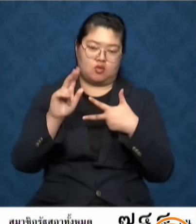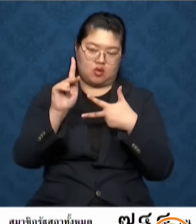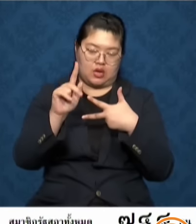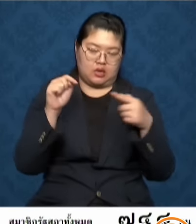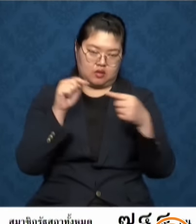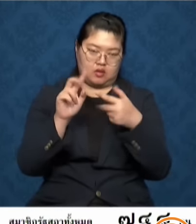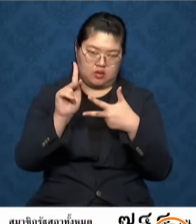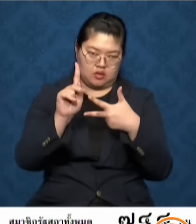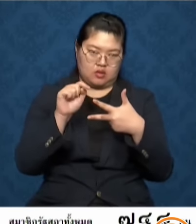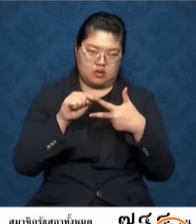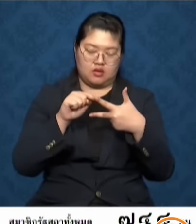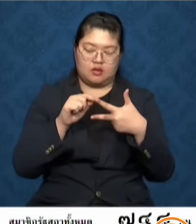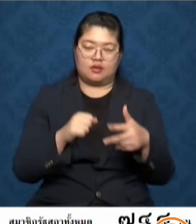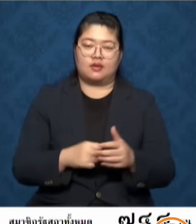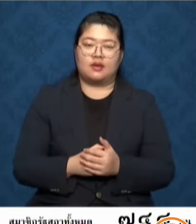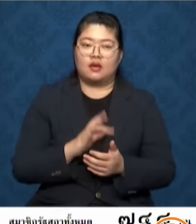เองดงนั้ครั